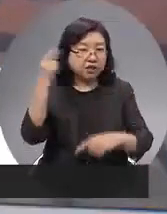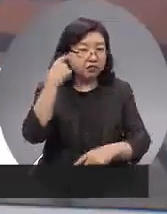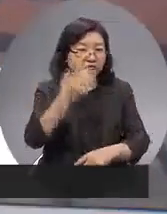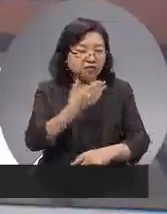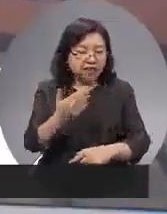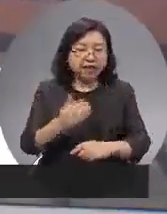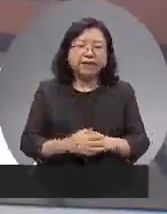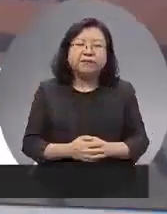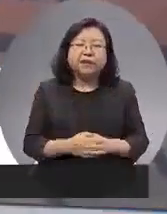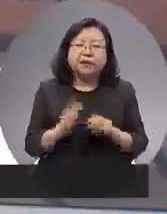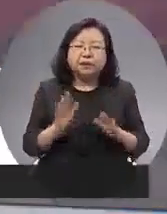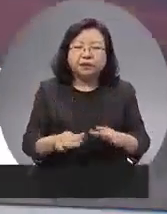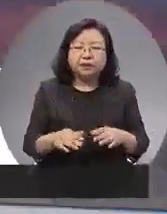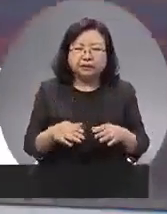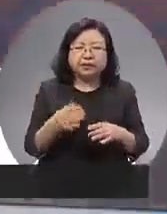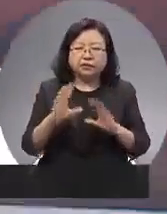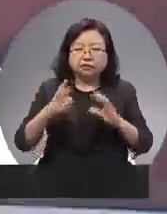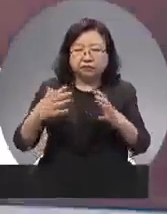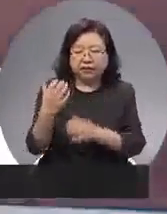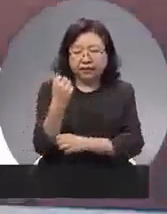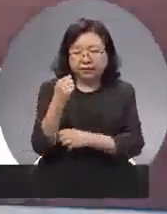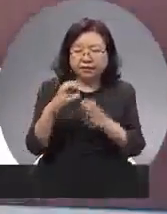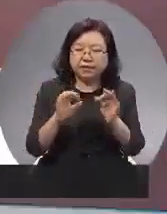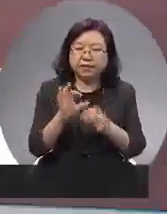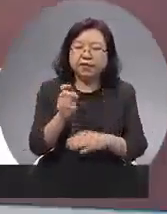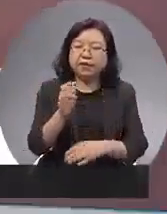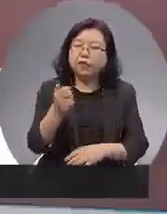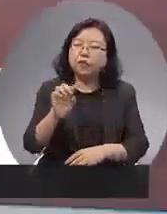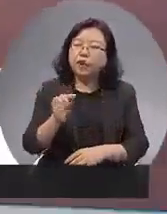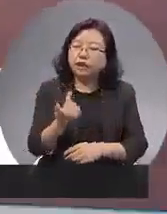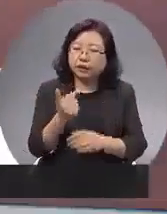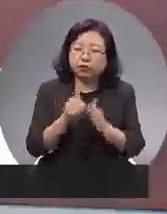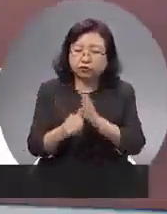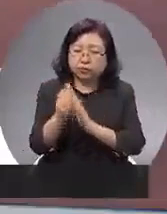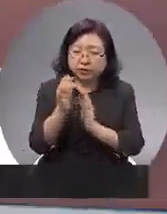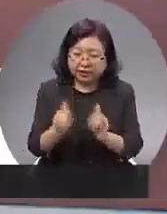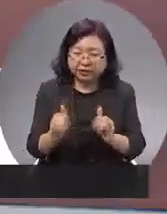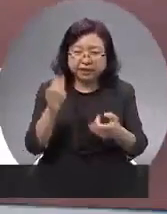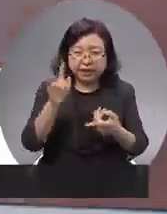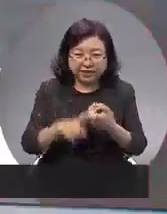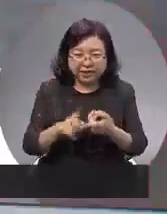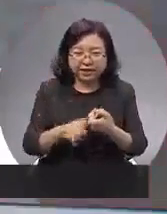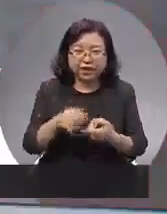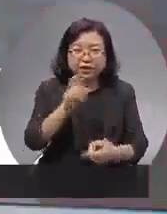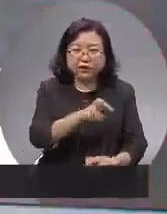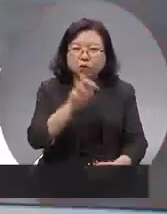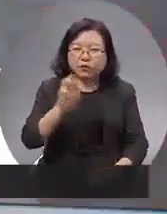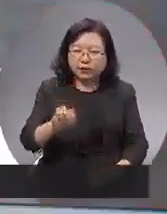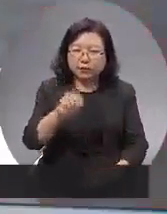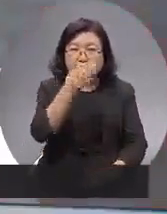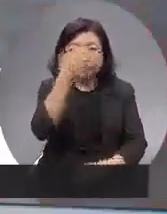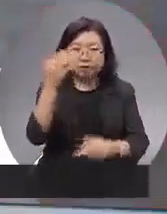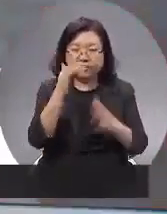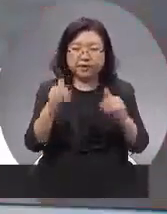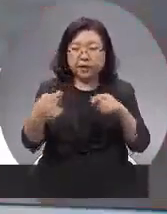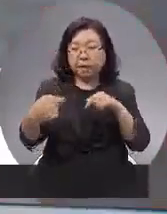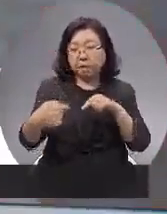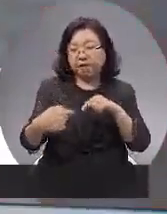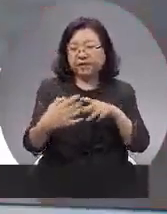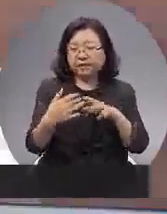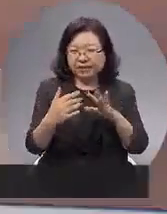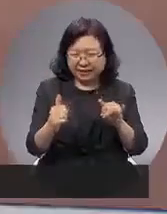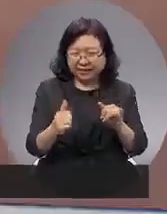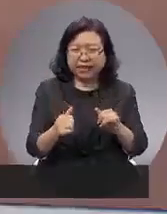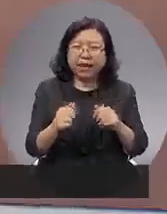오늘은 국민의힘 김영환 도지사 후보의 정책과 공약들을 2030 청년 면접관들이 입사 면접 형식으로